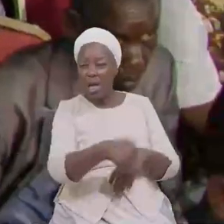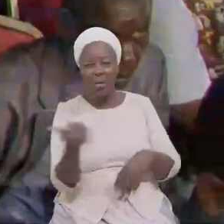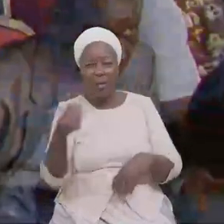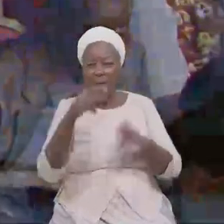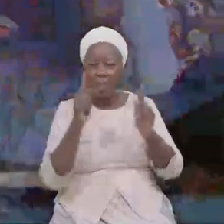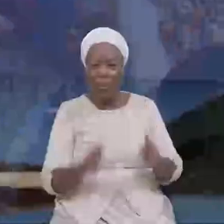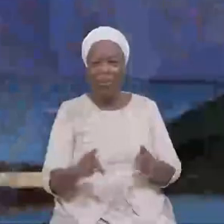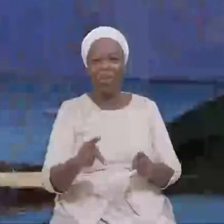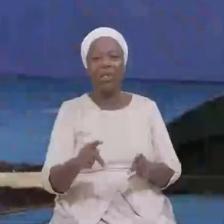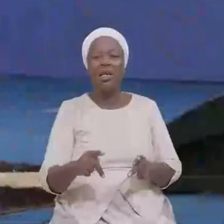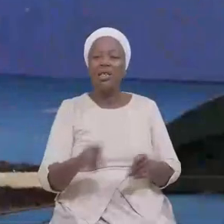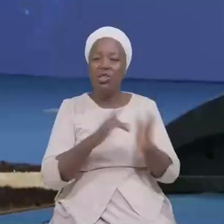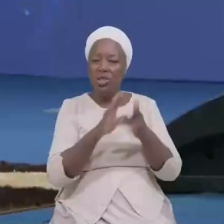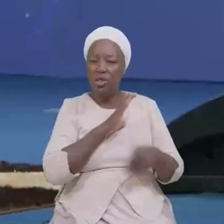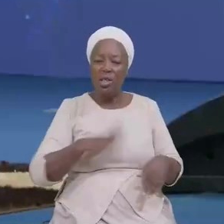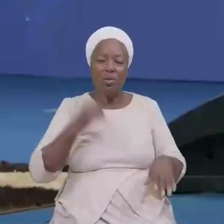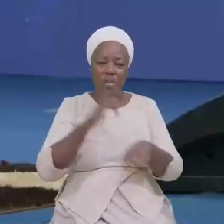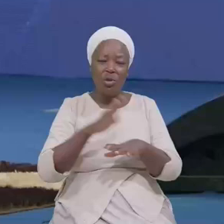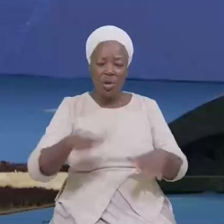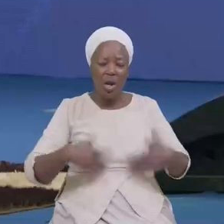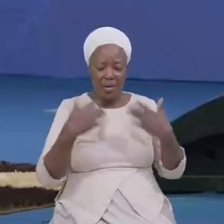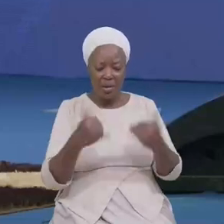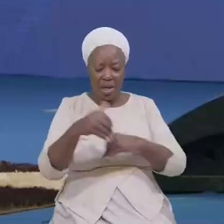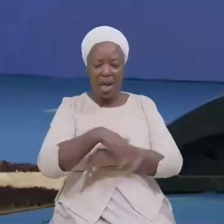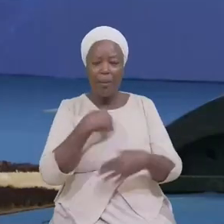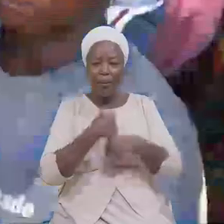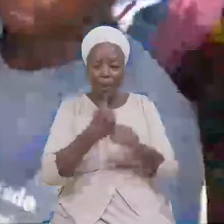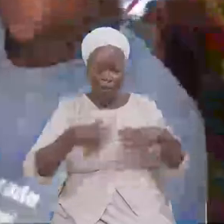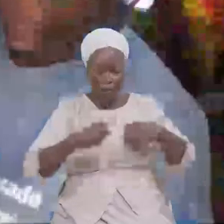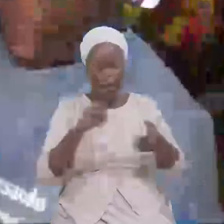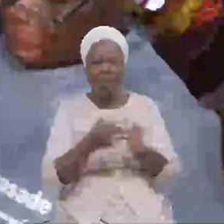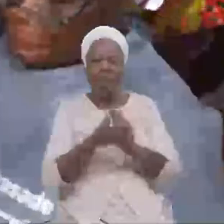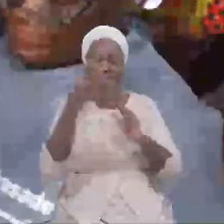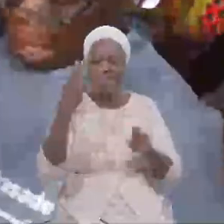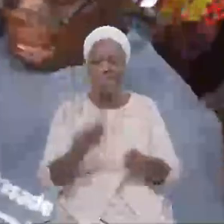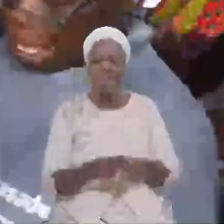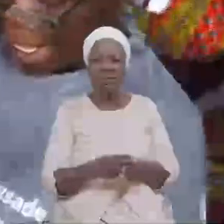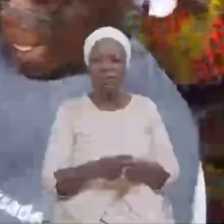va toucher ta vie ce soir. Il te guérira au nom de Jésus.